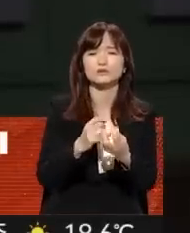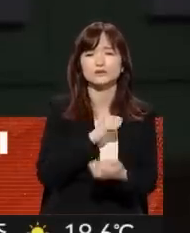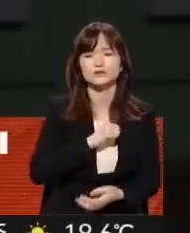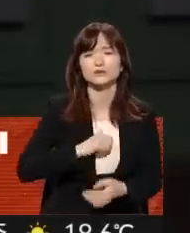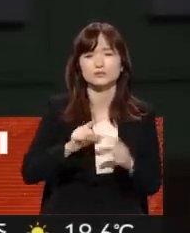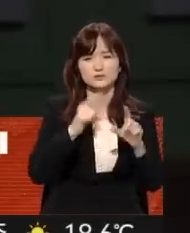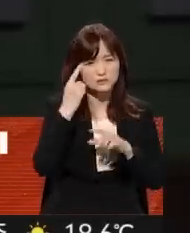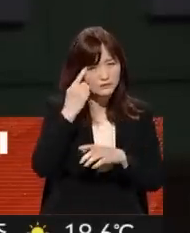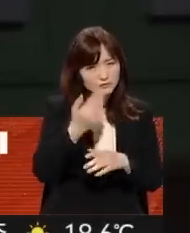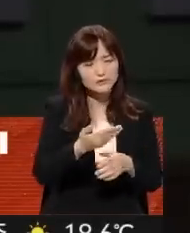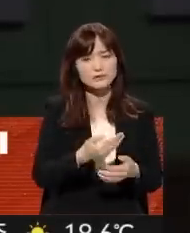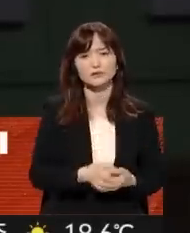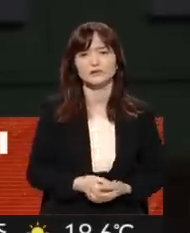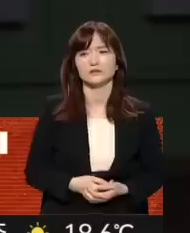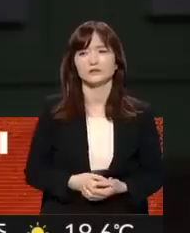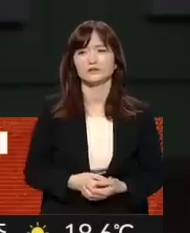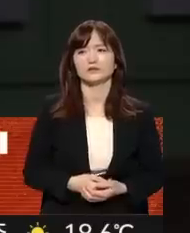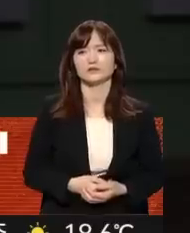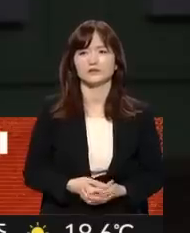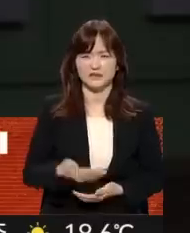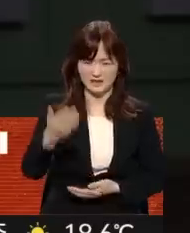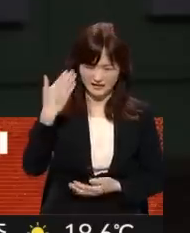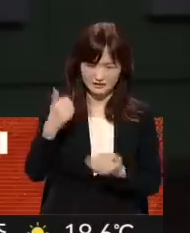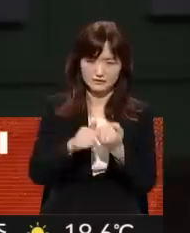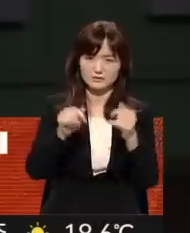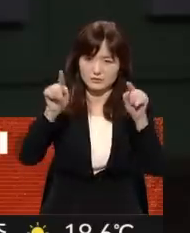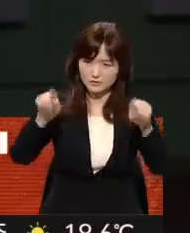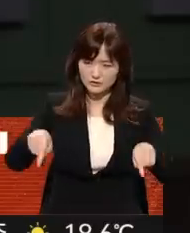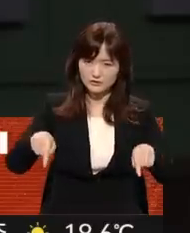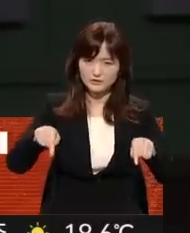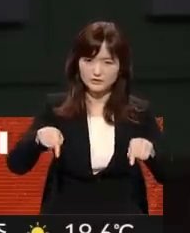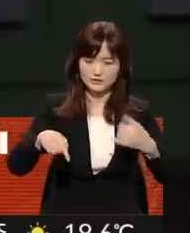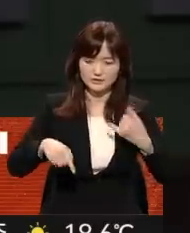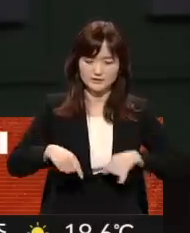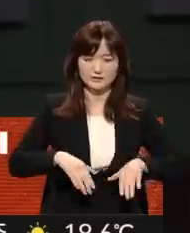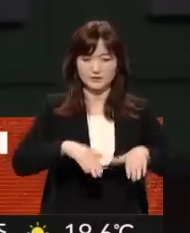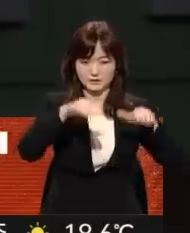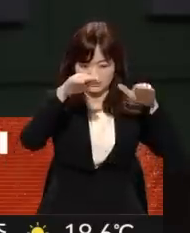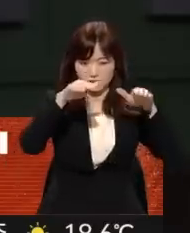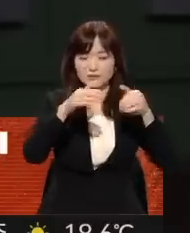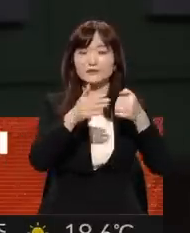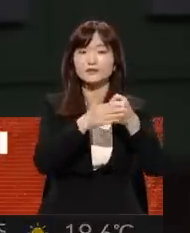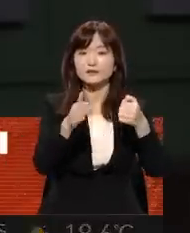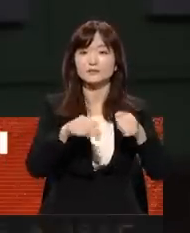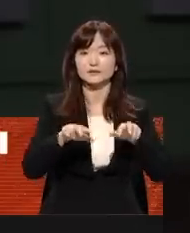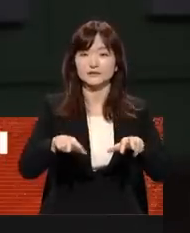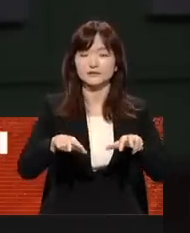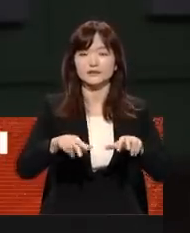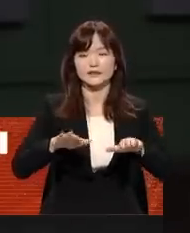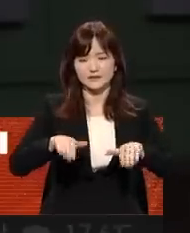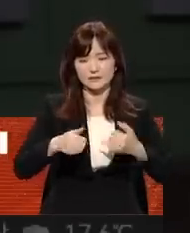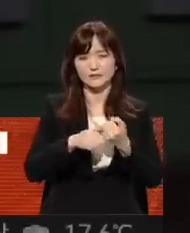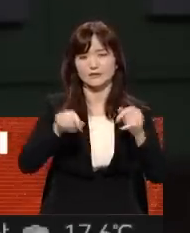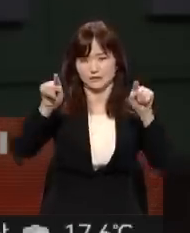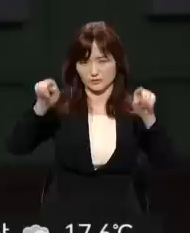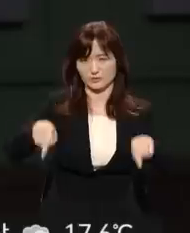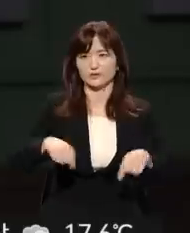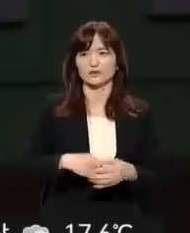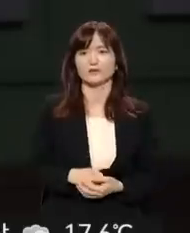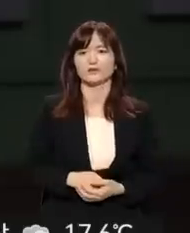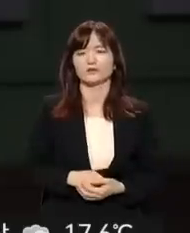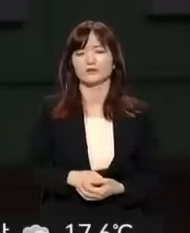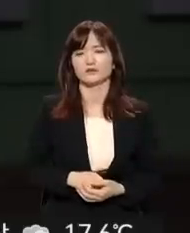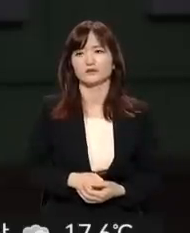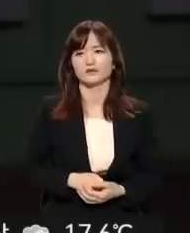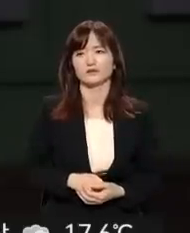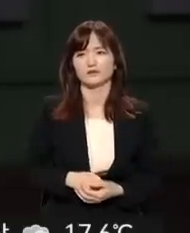의견 주셨고요. 신수님 진작 했어야 하는데 아이도 컸으니까 이제 홀가분하게 정말 이혼하셔라 이런 말씀 주셨습니다. 또